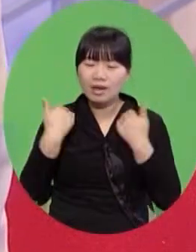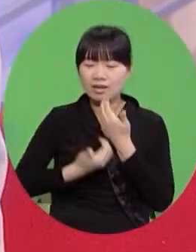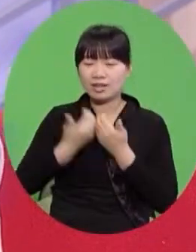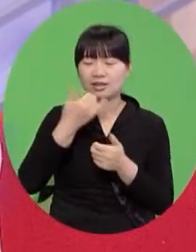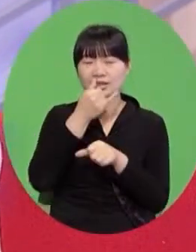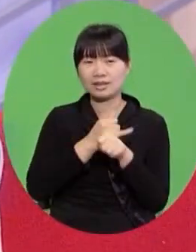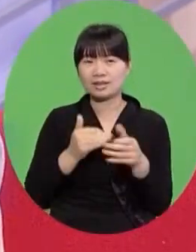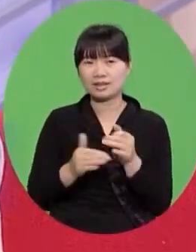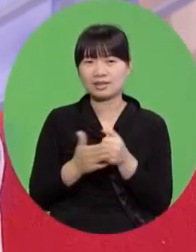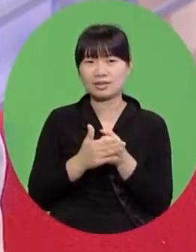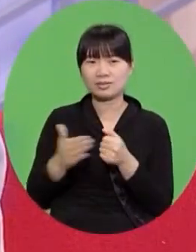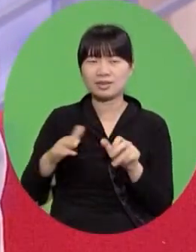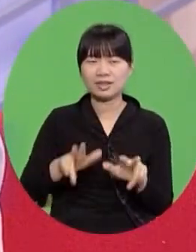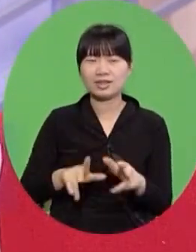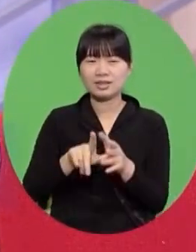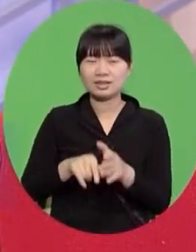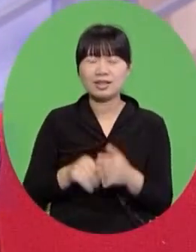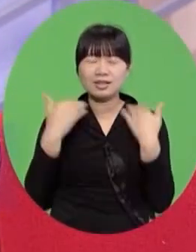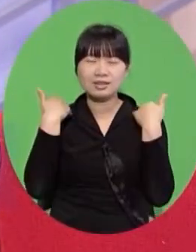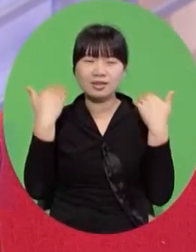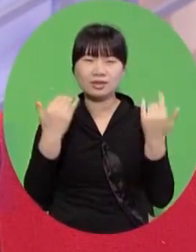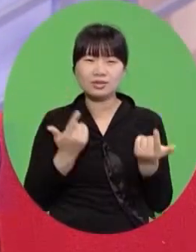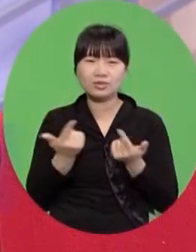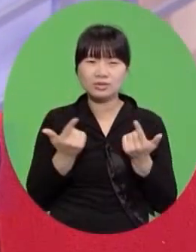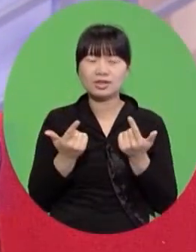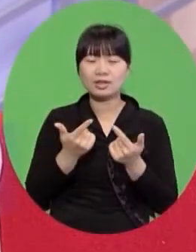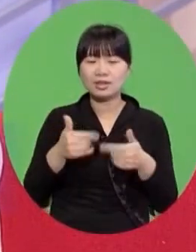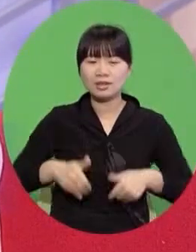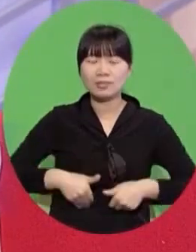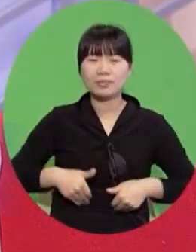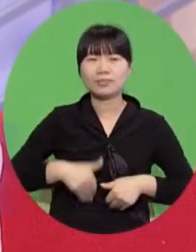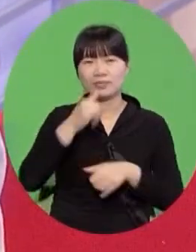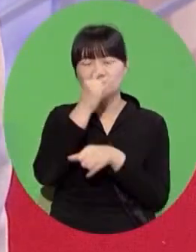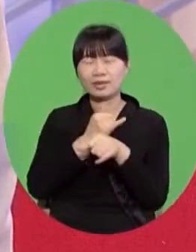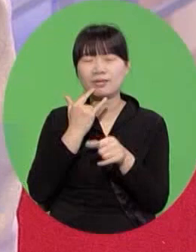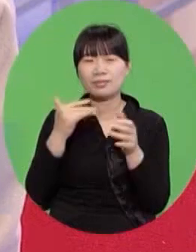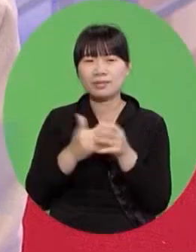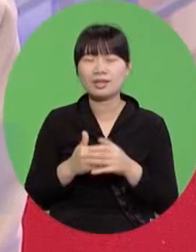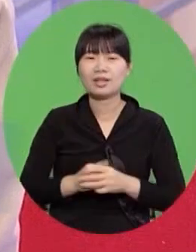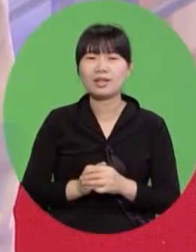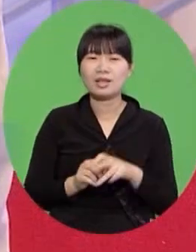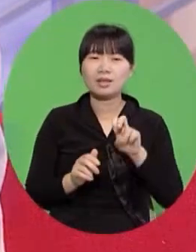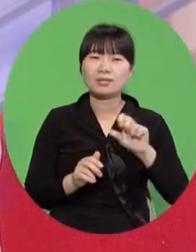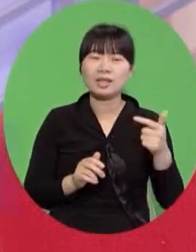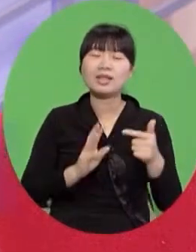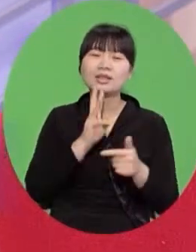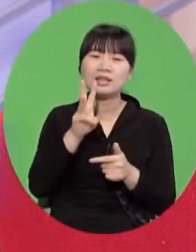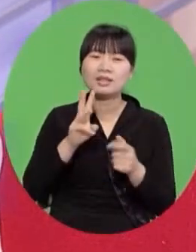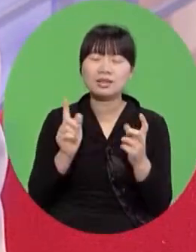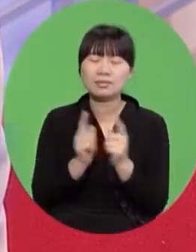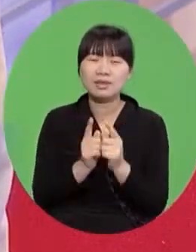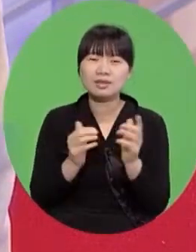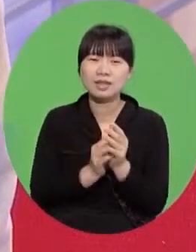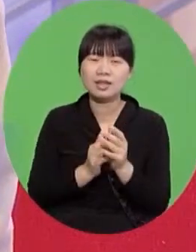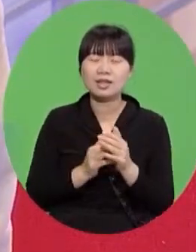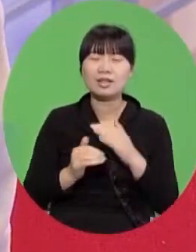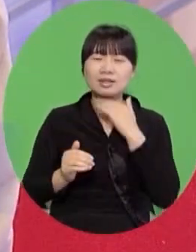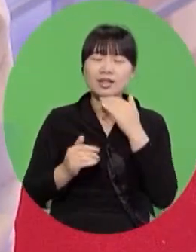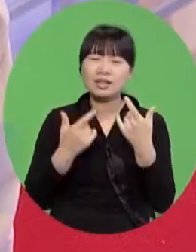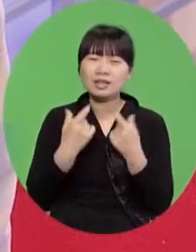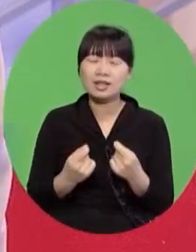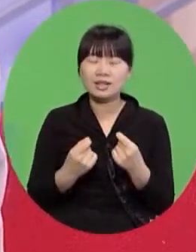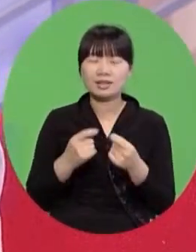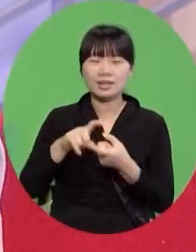갈등이 있을 수 있기 때문에 이때는 성인의 중재가 좀 많이 필요하게 되고요. 만 4세가 되면 또래에 대한 관심은